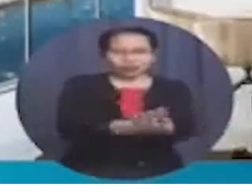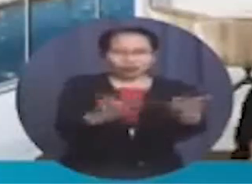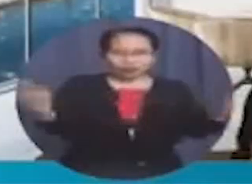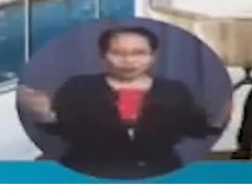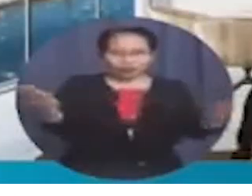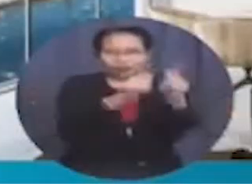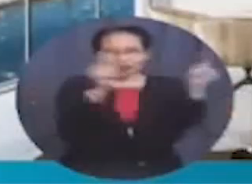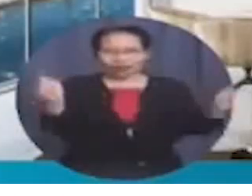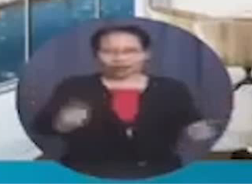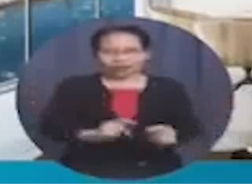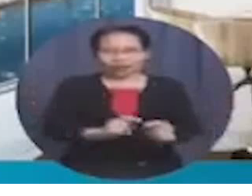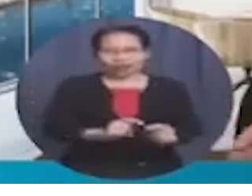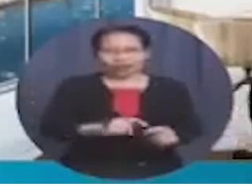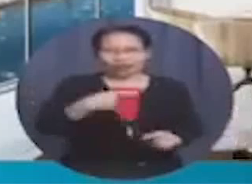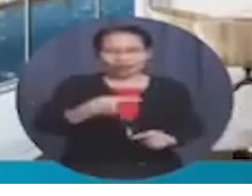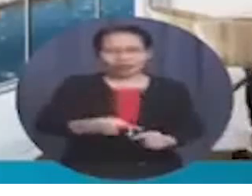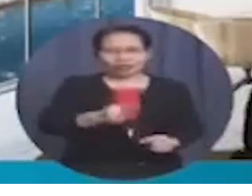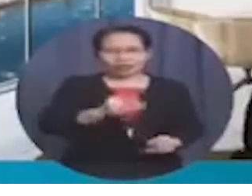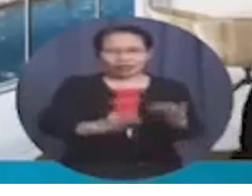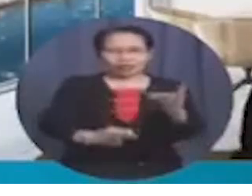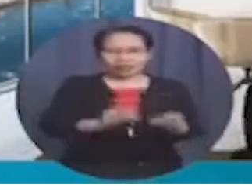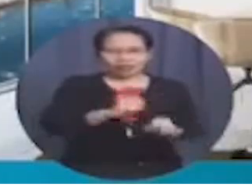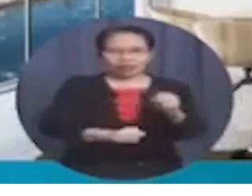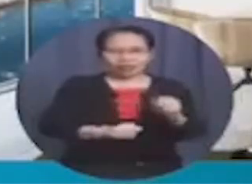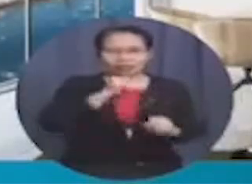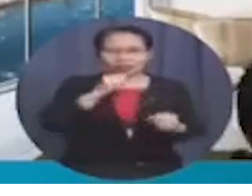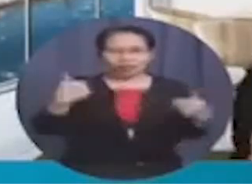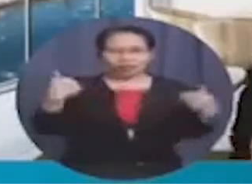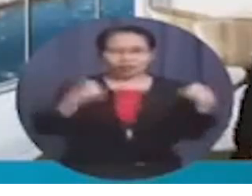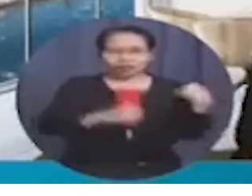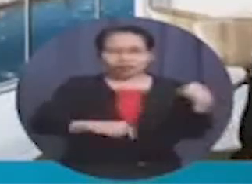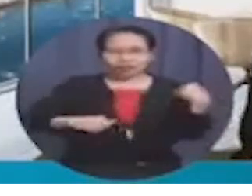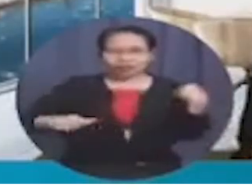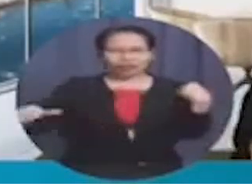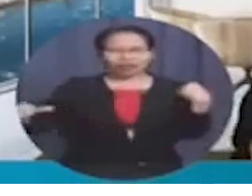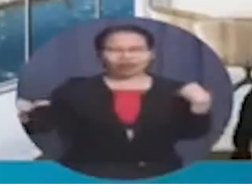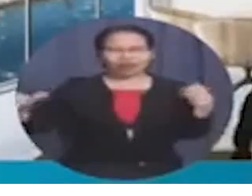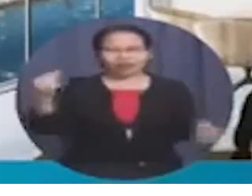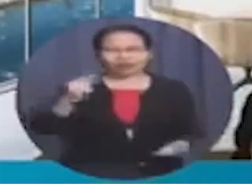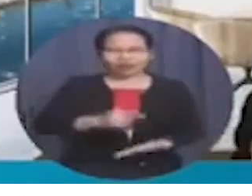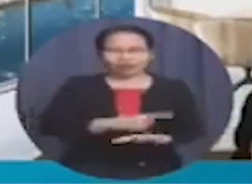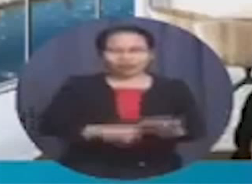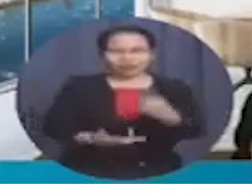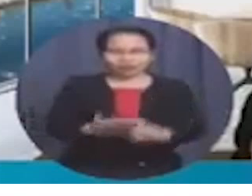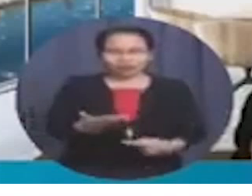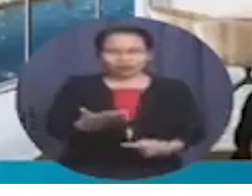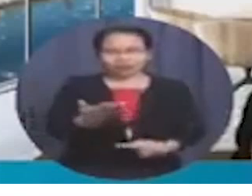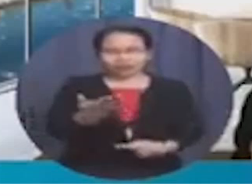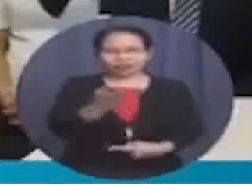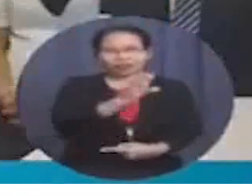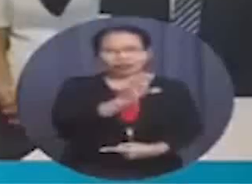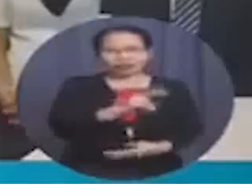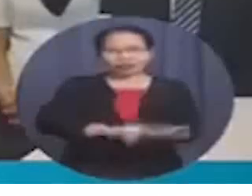o Diyos o si Manalo ay anghel o tao. Hinahamon kita Manalo sa isang debate. Alam niyo sagot?